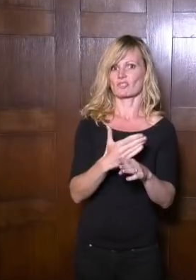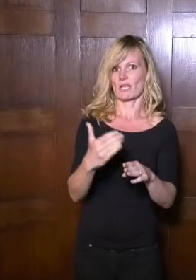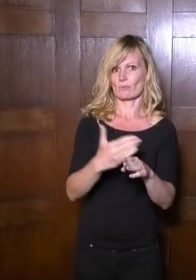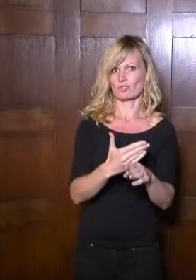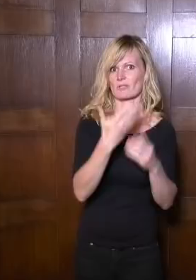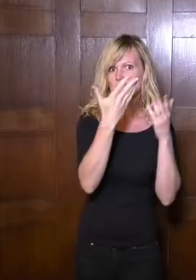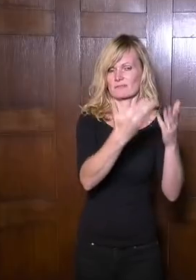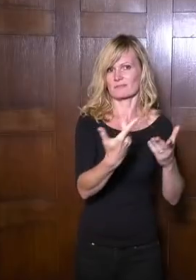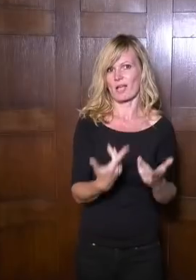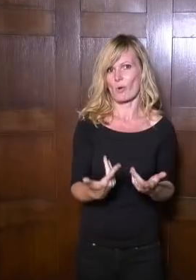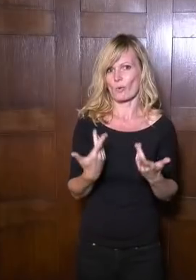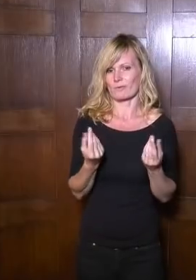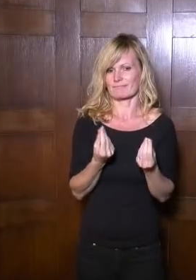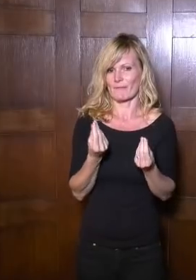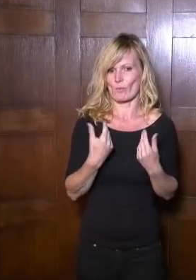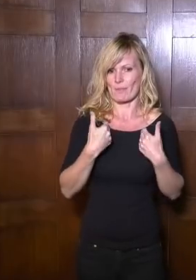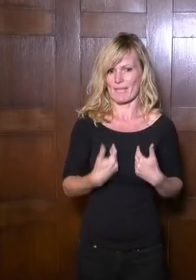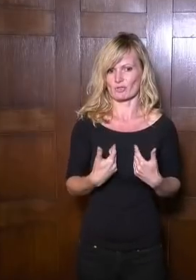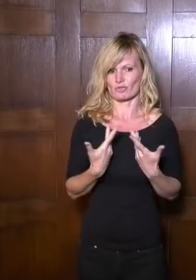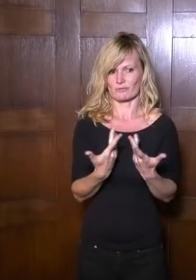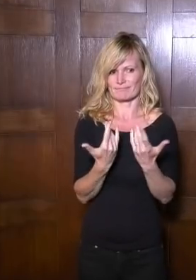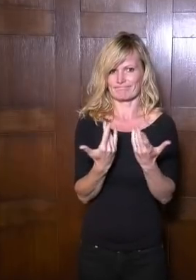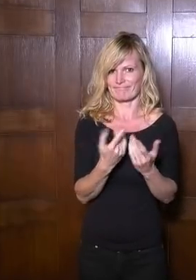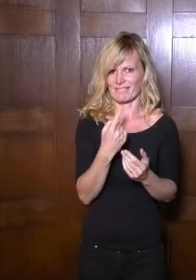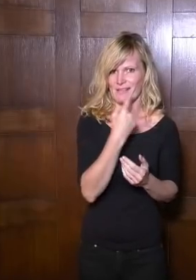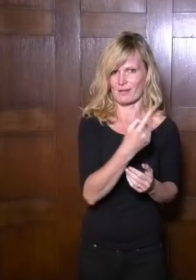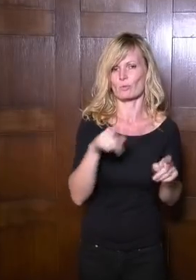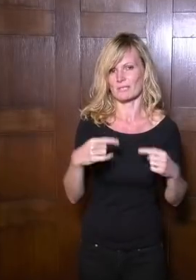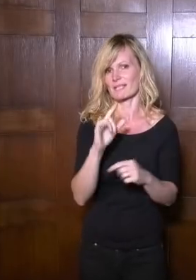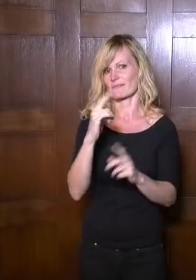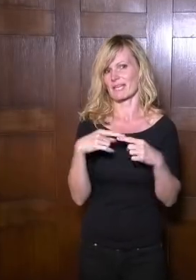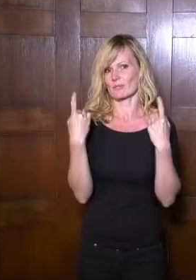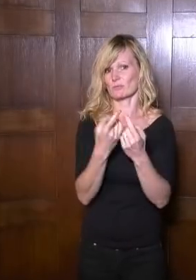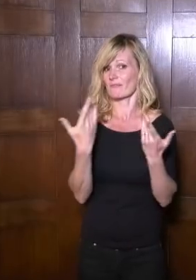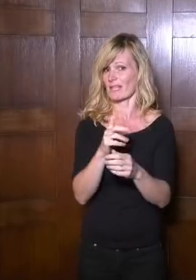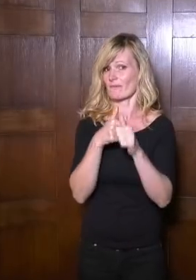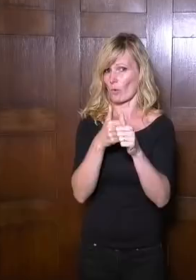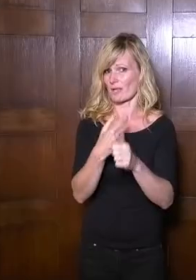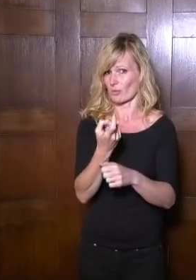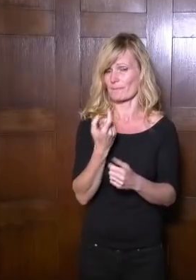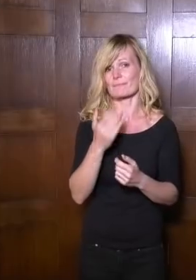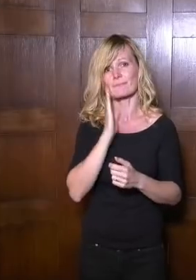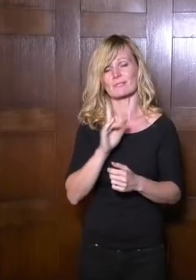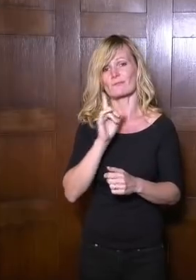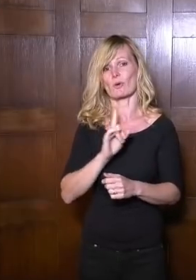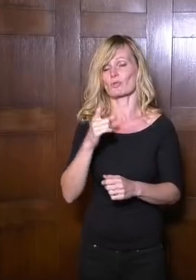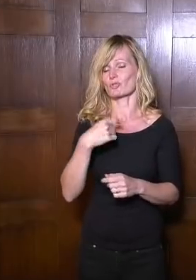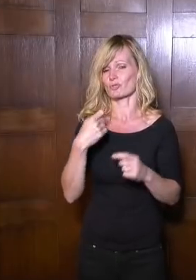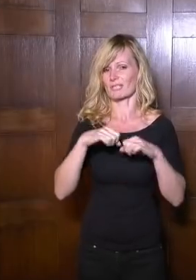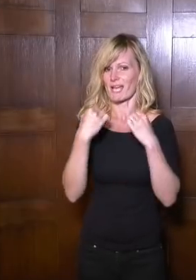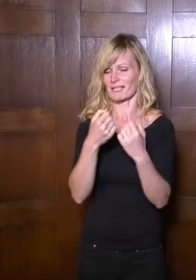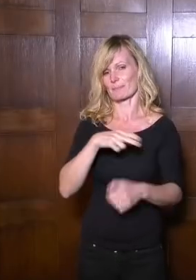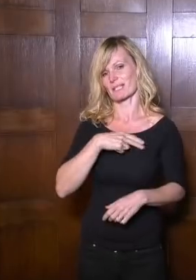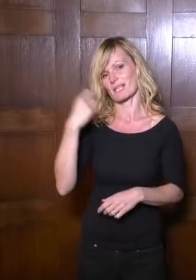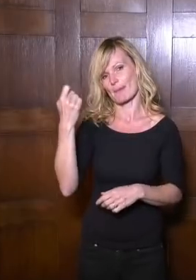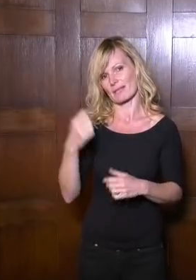dann gehen wir in die zweite Runde. Welche Konsequenzen wollen wir jetzt ziehen? Bitte, Frau Staatsministerin Mayer. Danke. Ja,